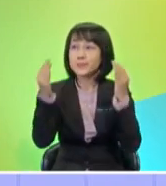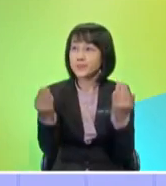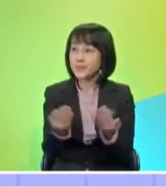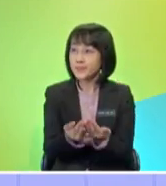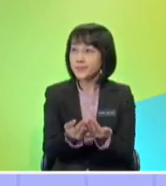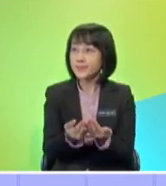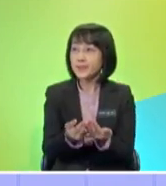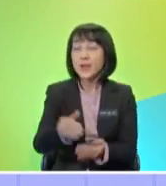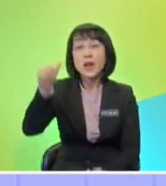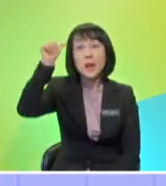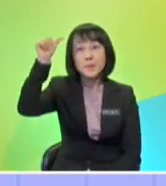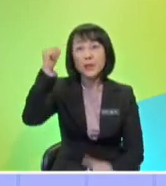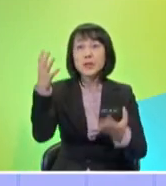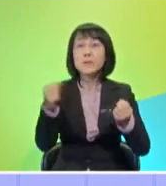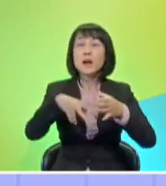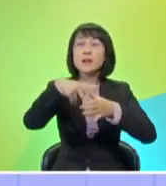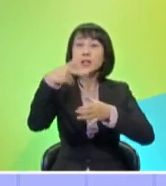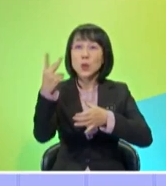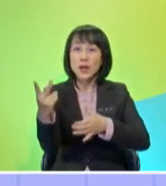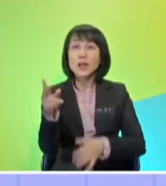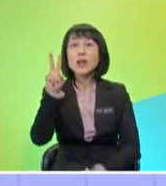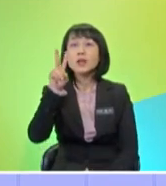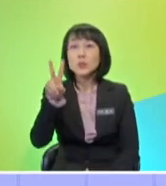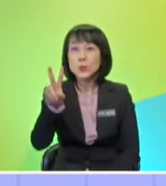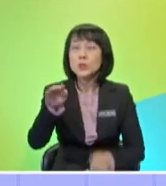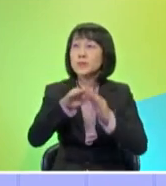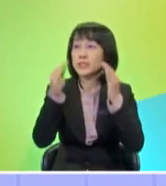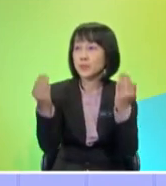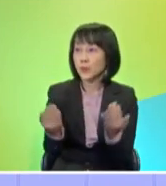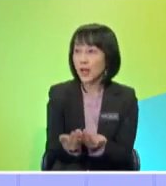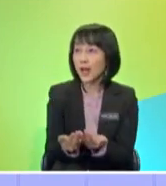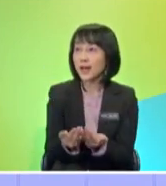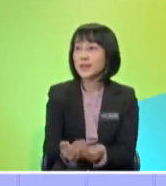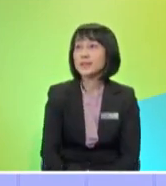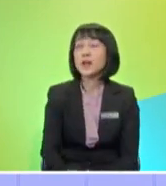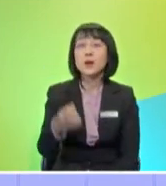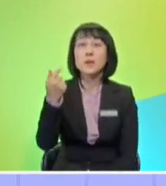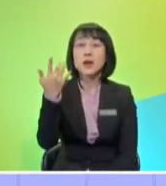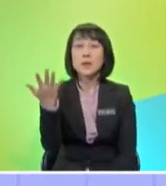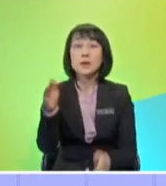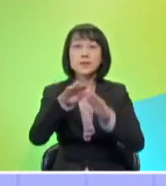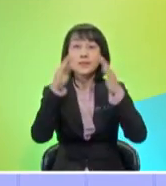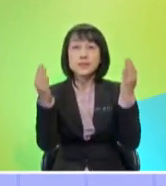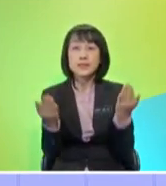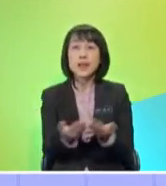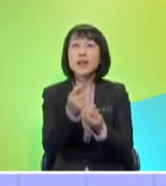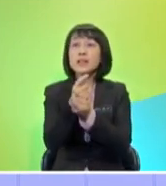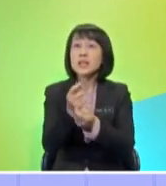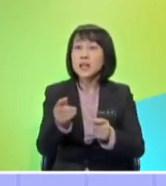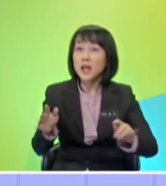Amin ni nak keluarkan 2 biji bola daripada 8 tu, Ria. Okey. Tu berapa biji bola yang tinggal